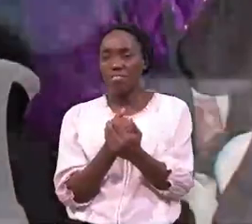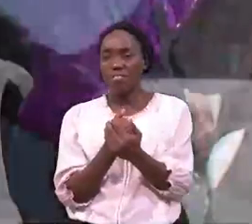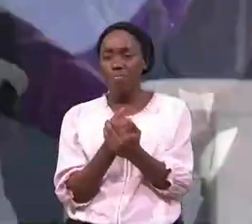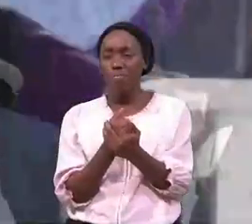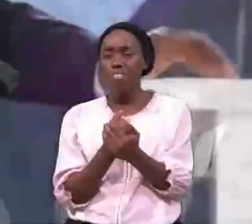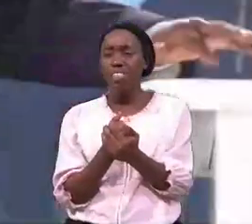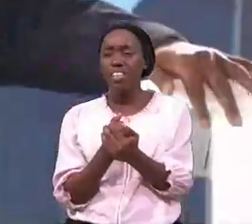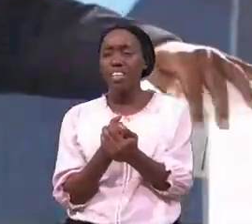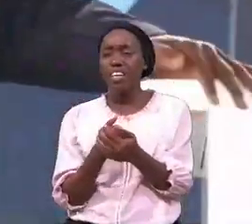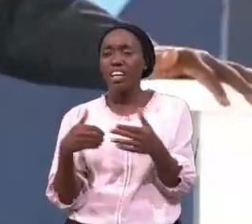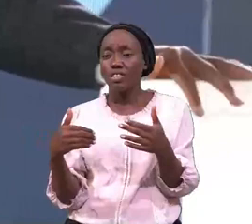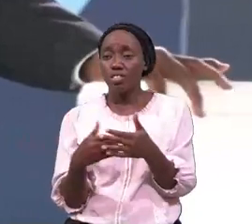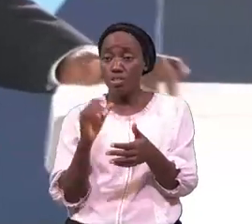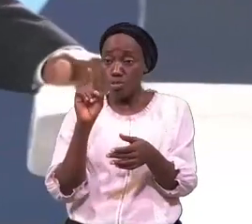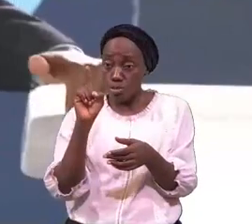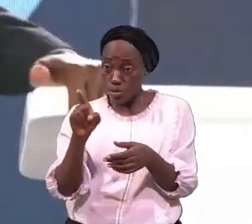Et toi-même.